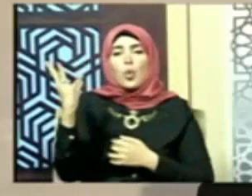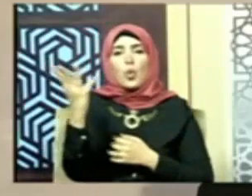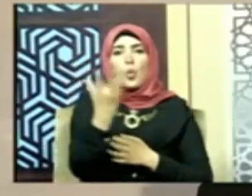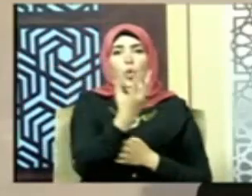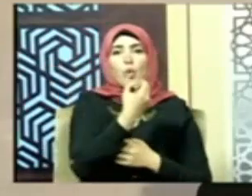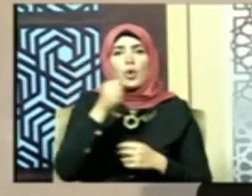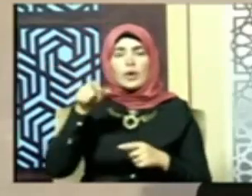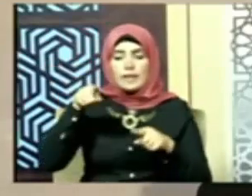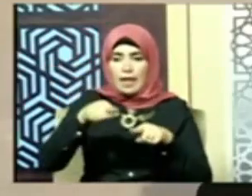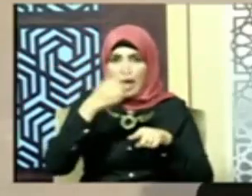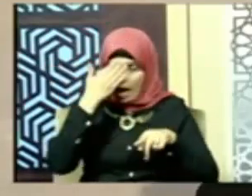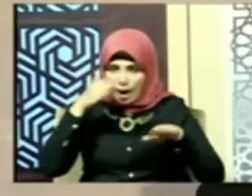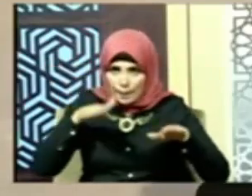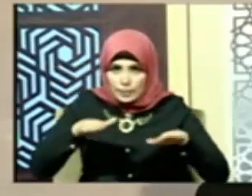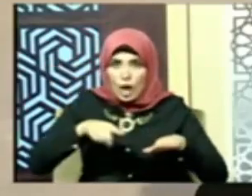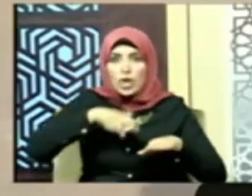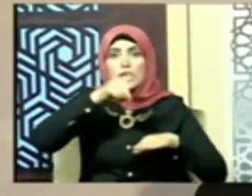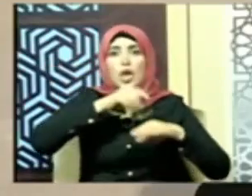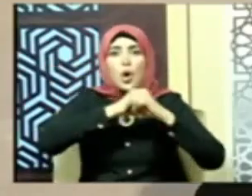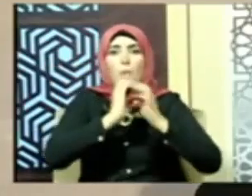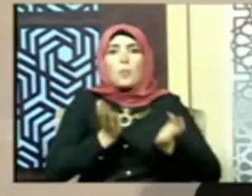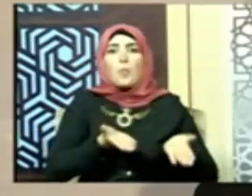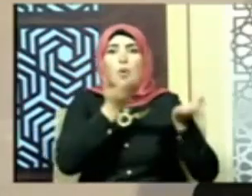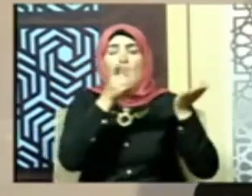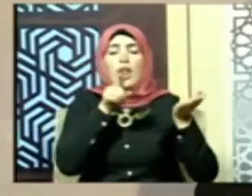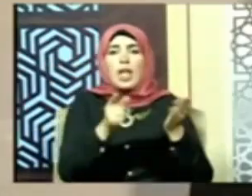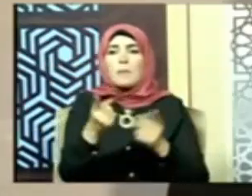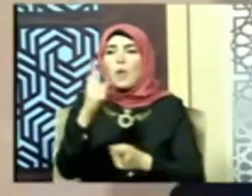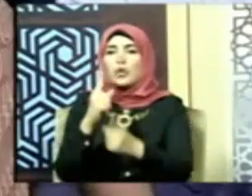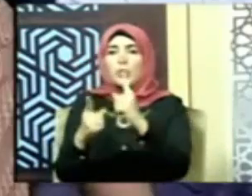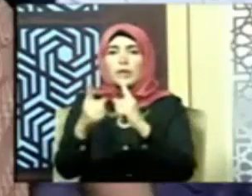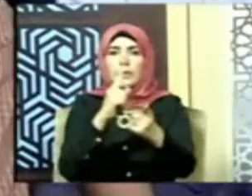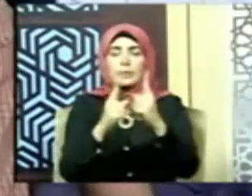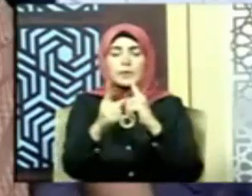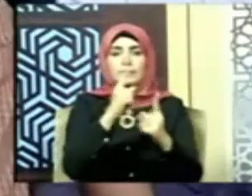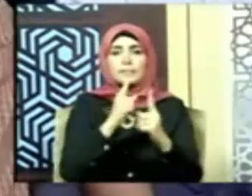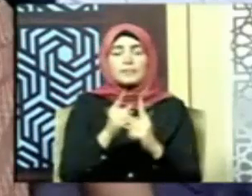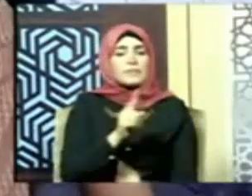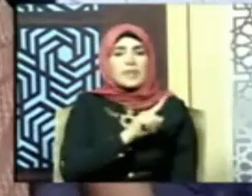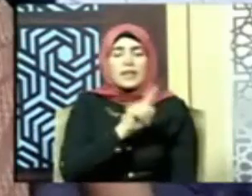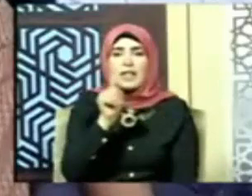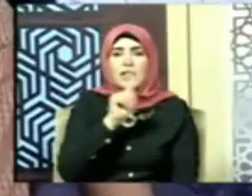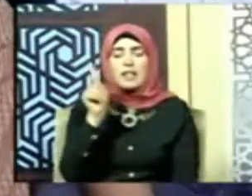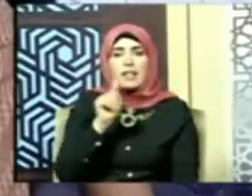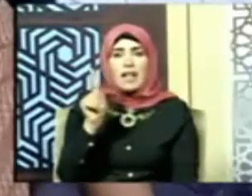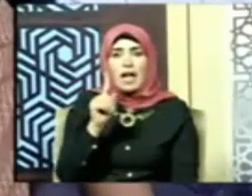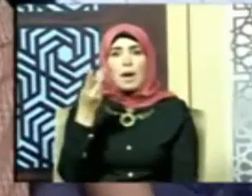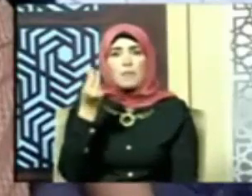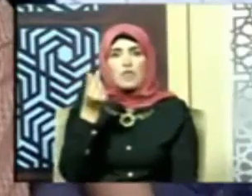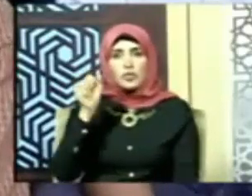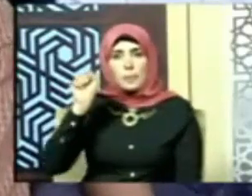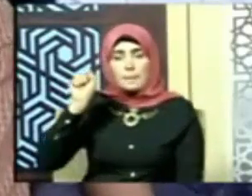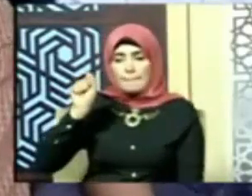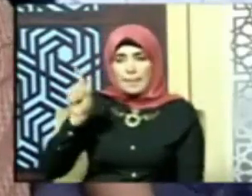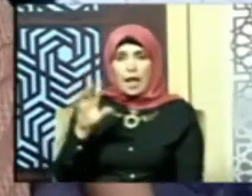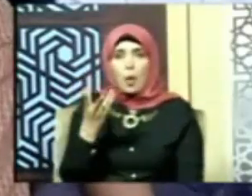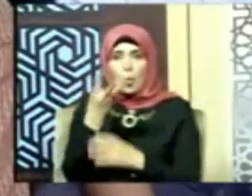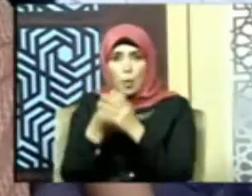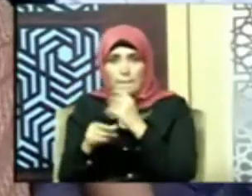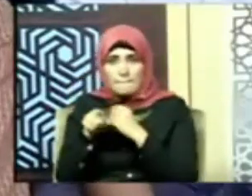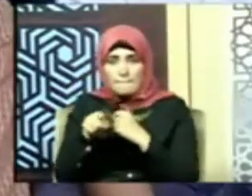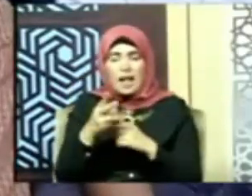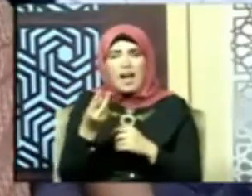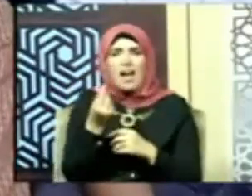وكلهم آتيه يوم القيامة فردا. لا مال ولا بنون ولا